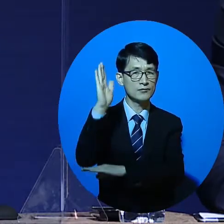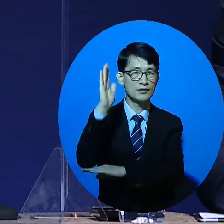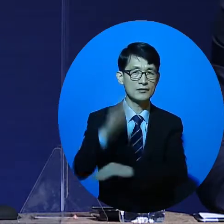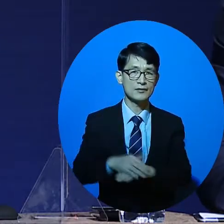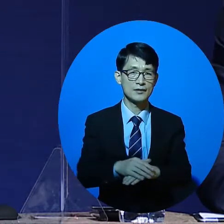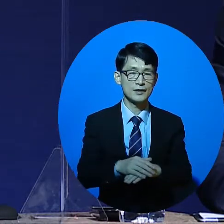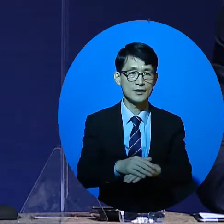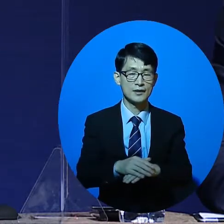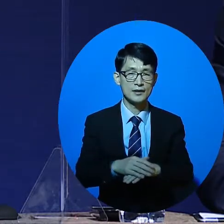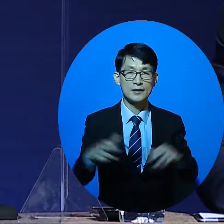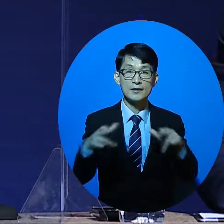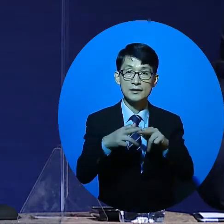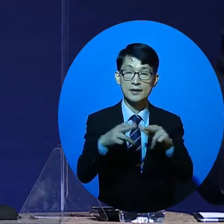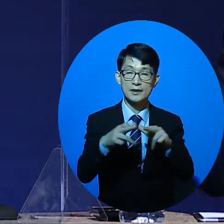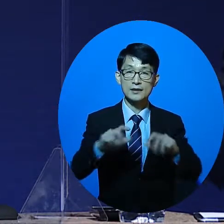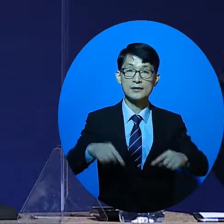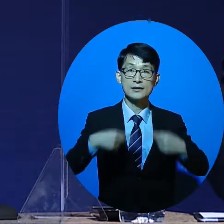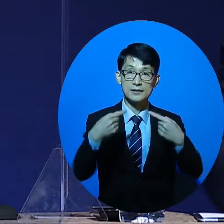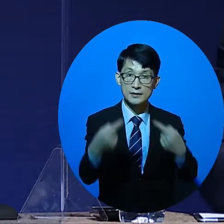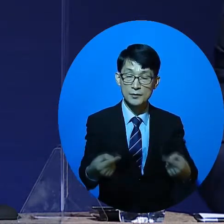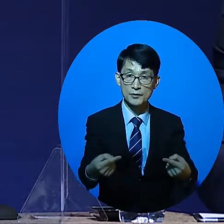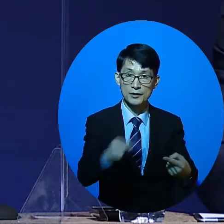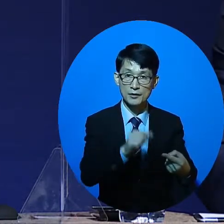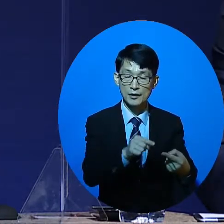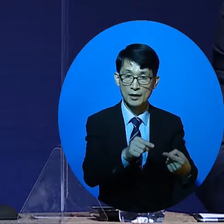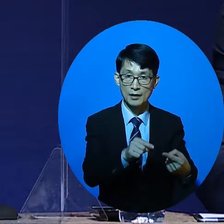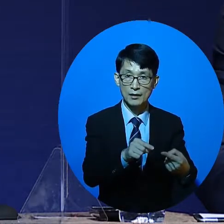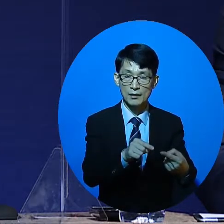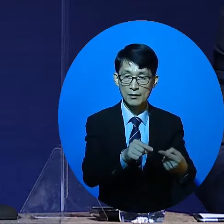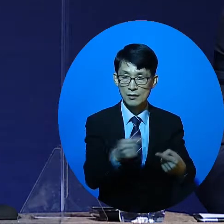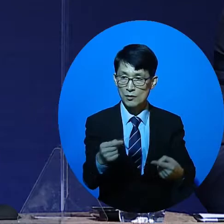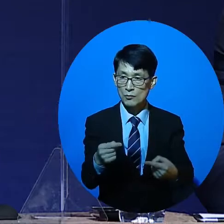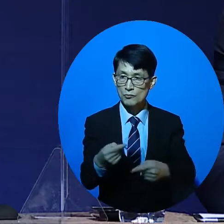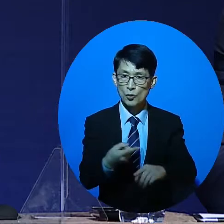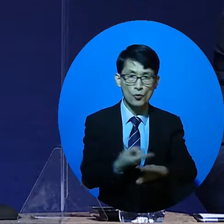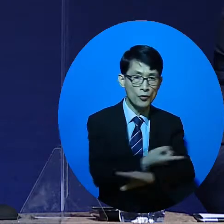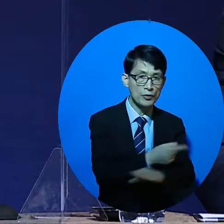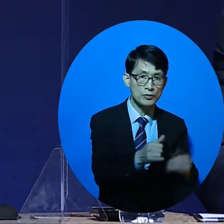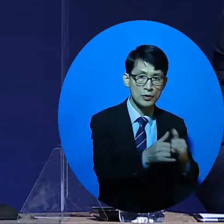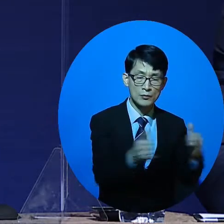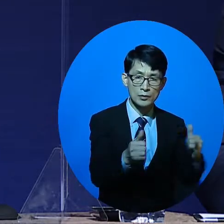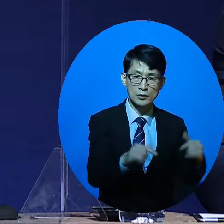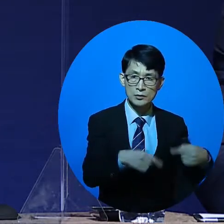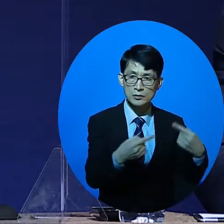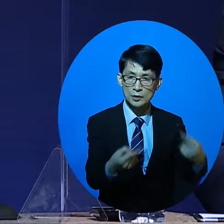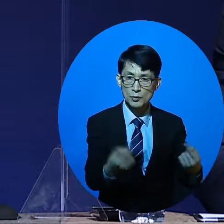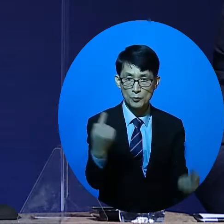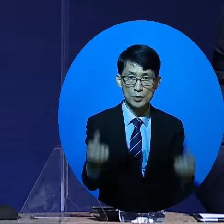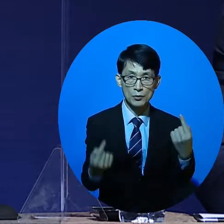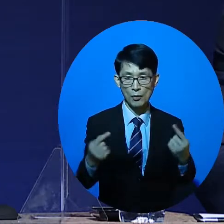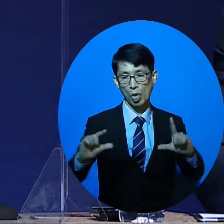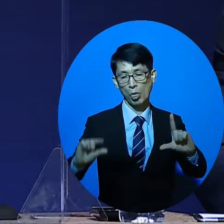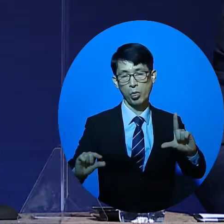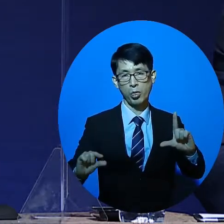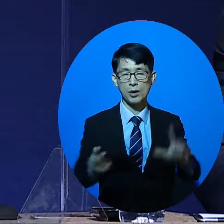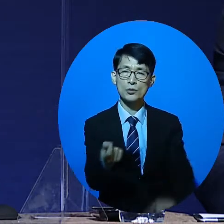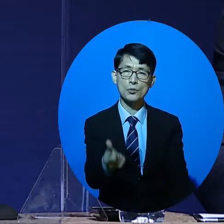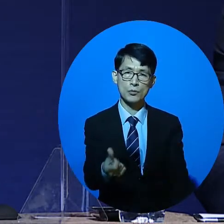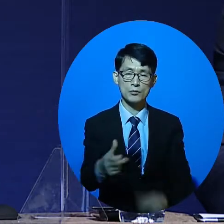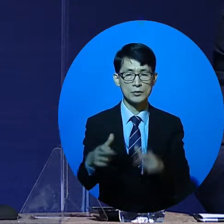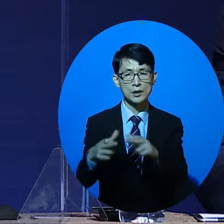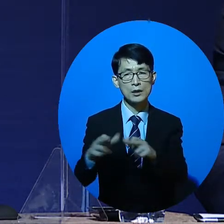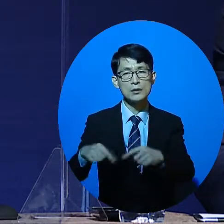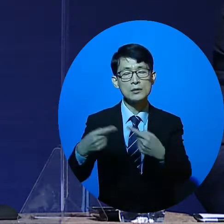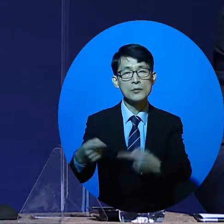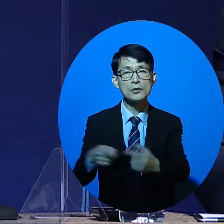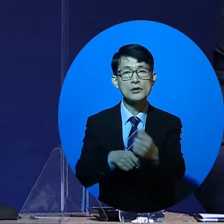장애인 참여율 부분이 비장애인보다 굉장히 낮다. 이 낮은 이유들은 여러 가지 이제